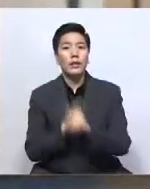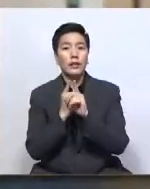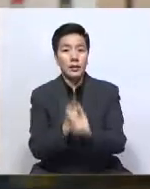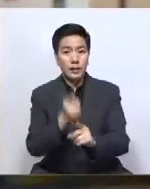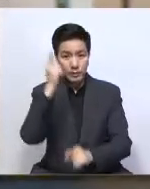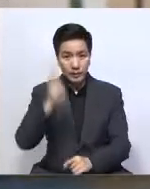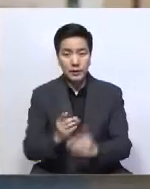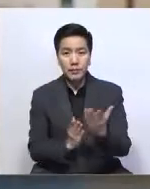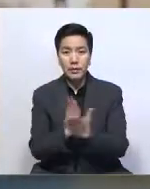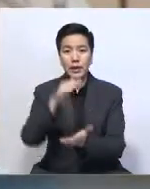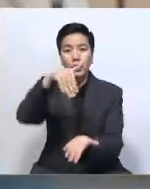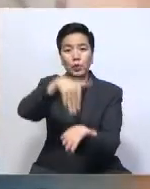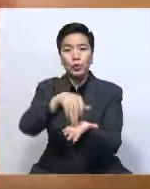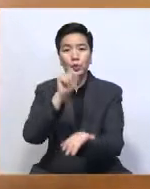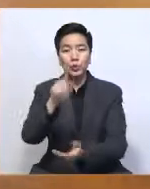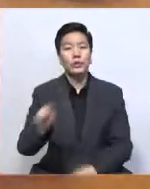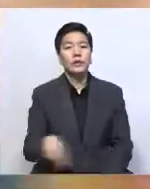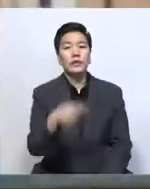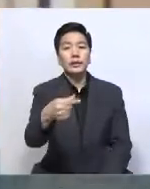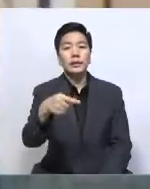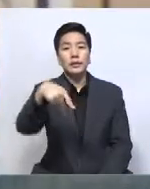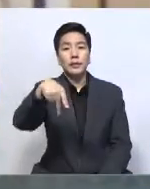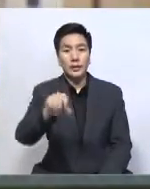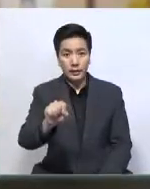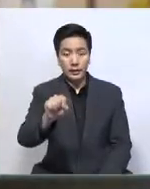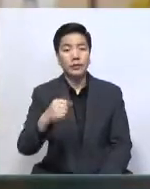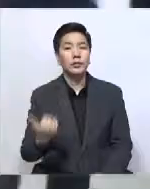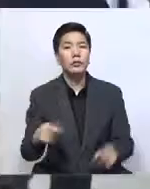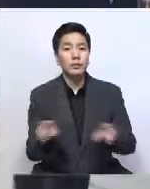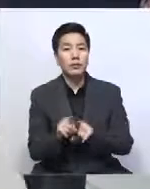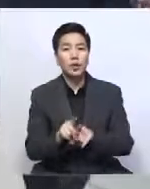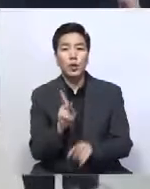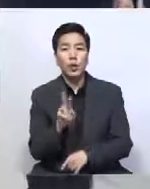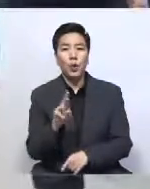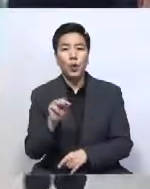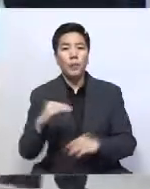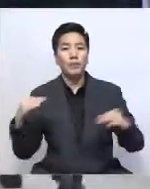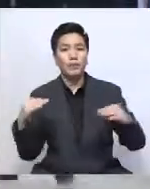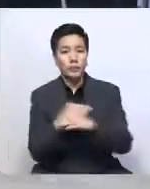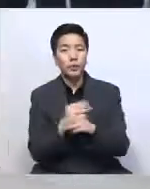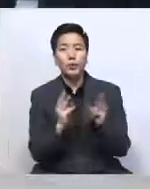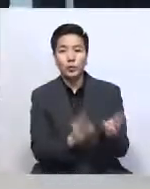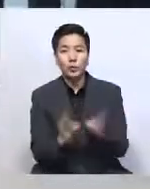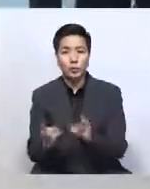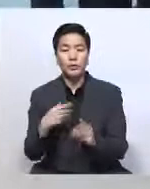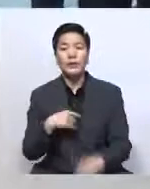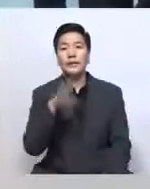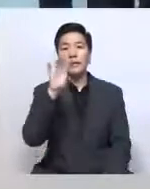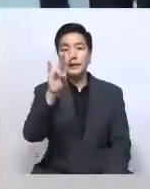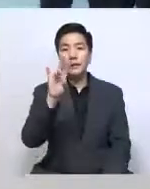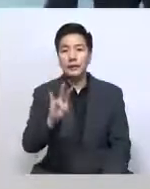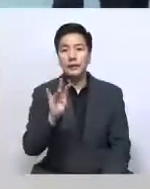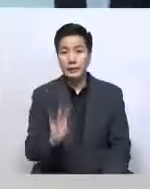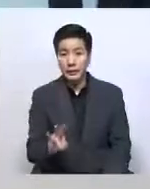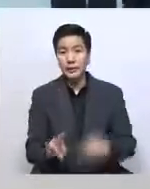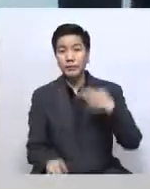ครับผ่านศูนย์ GPS ส่วนกลางแล้วก็ส่วนภูมิภาค ค่ะเช่นเดียวกับทางกรมทางหลวงนะคะดำเนินตามมาตรการ777